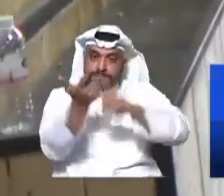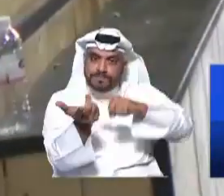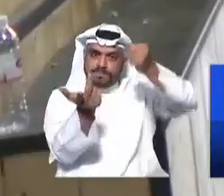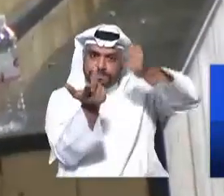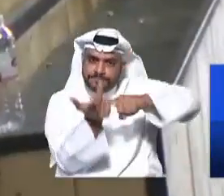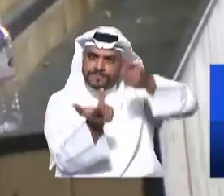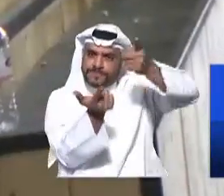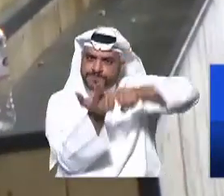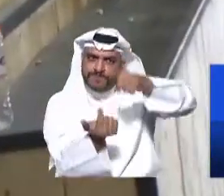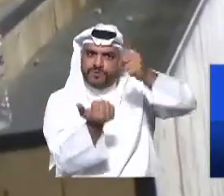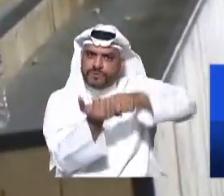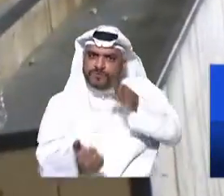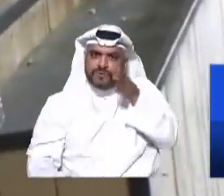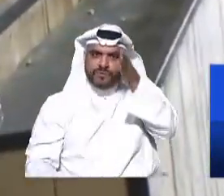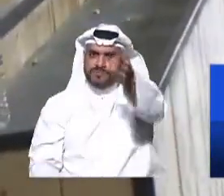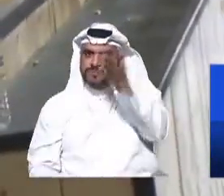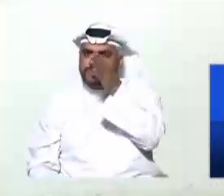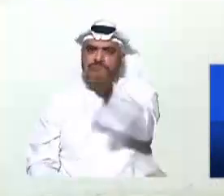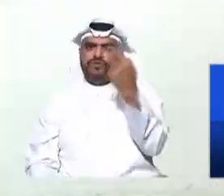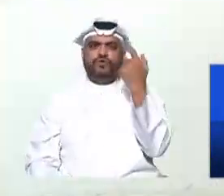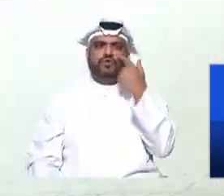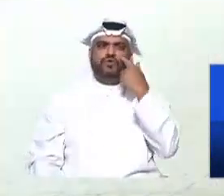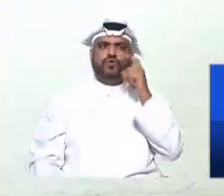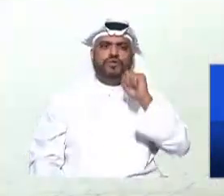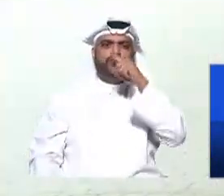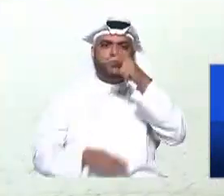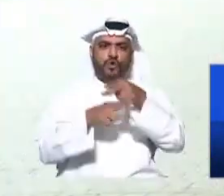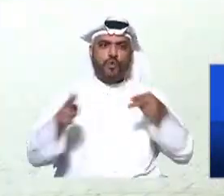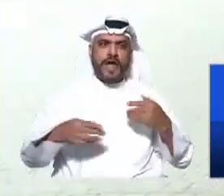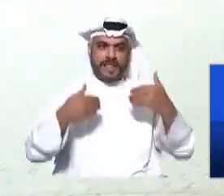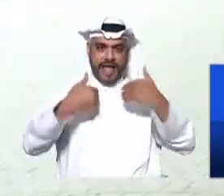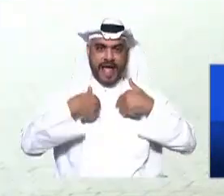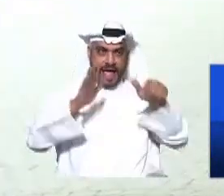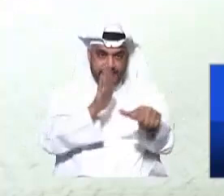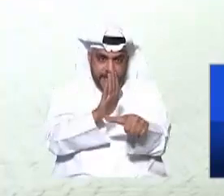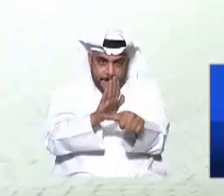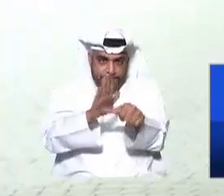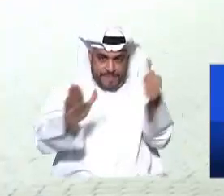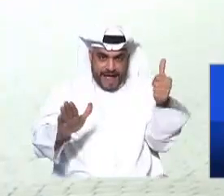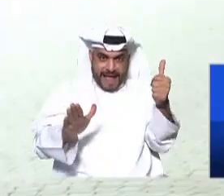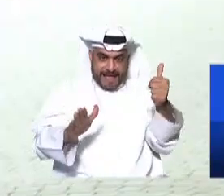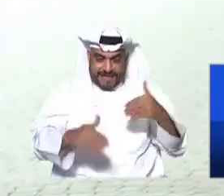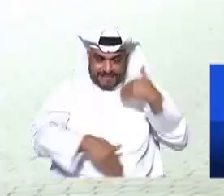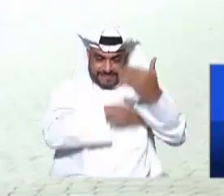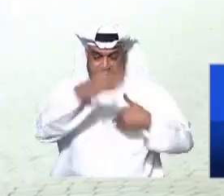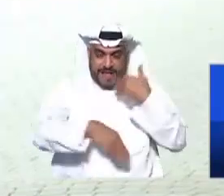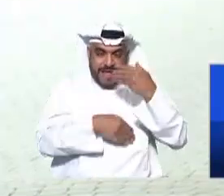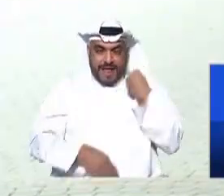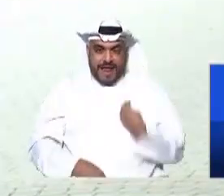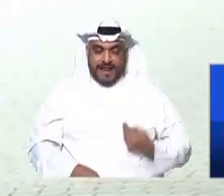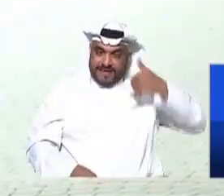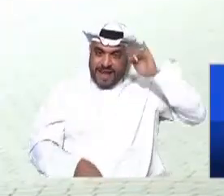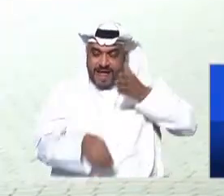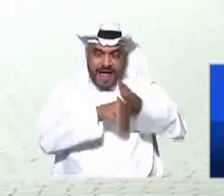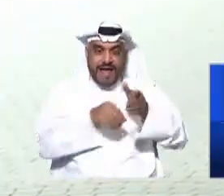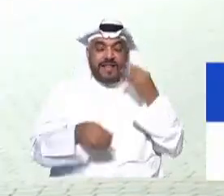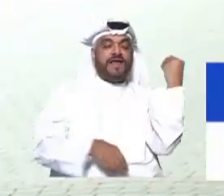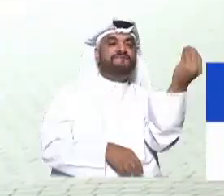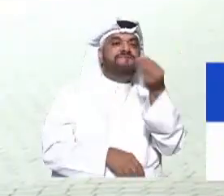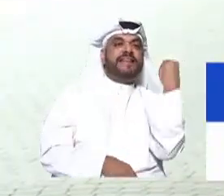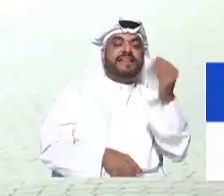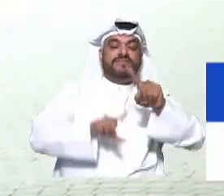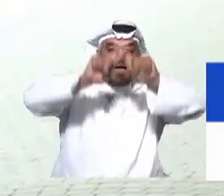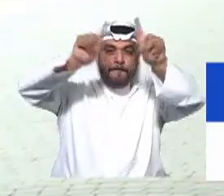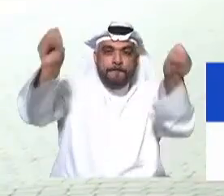في منطقة أسواق المباركية. قمنا من بداية العيد بجولات تفتيشية على جميع الأماكن